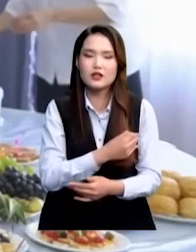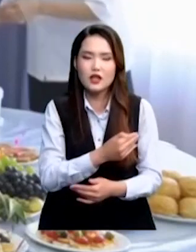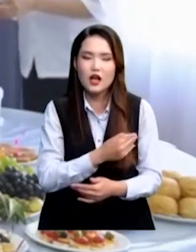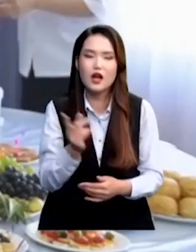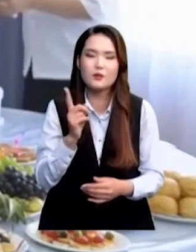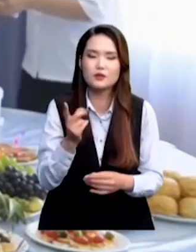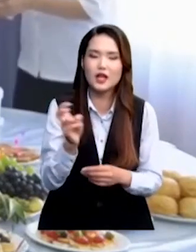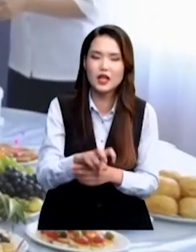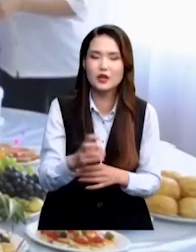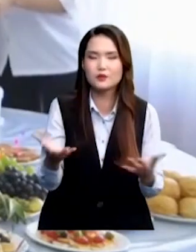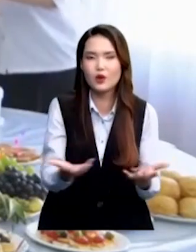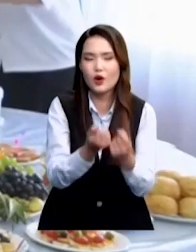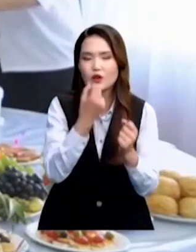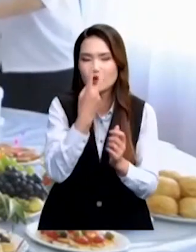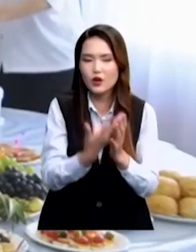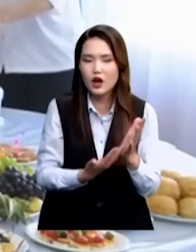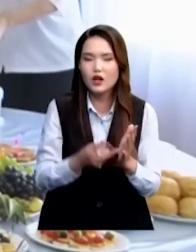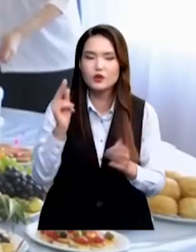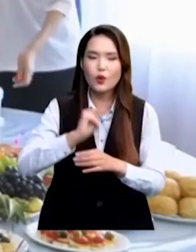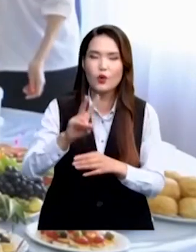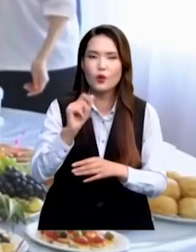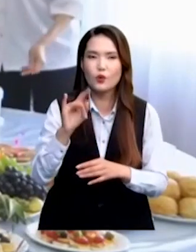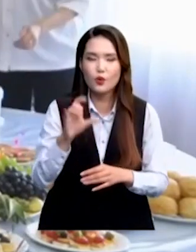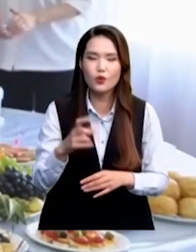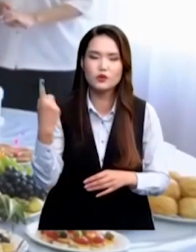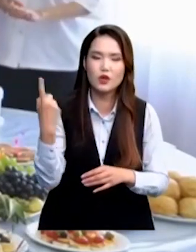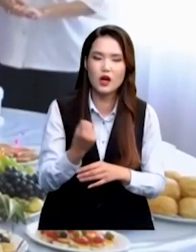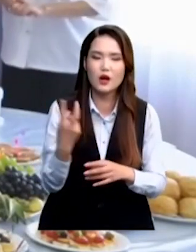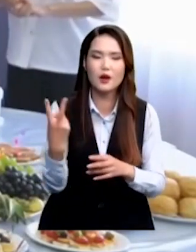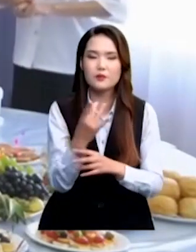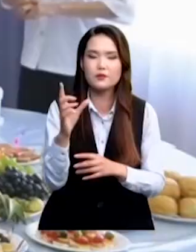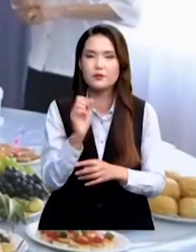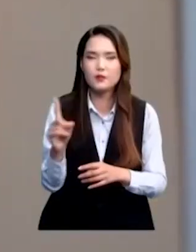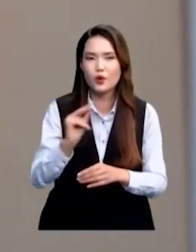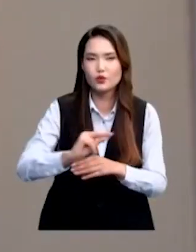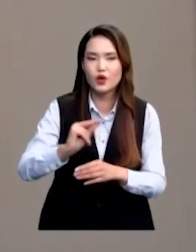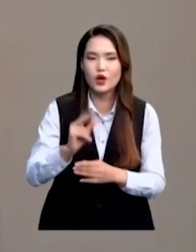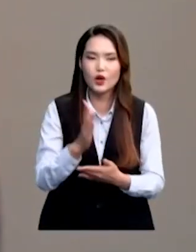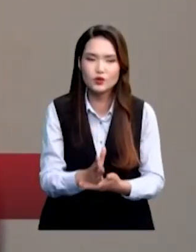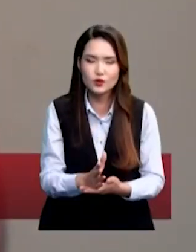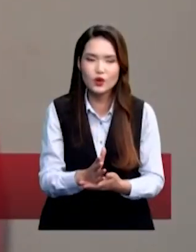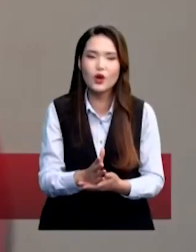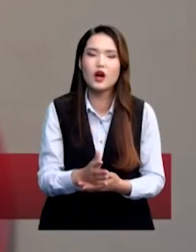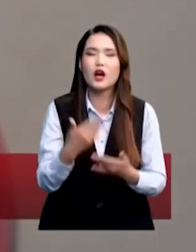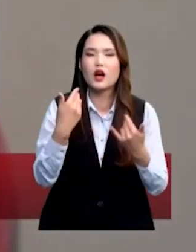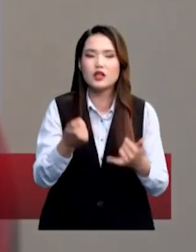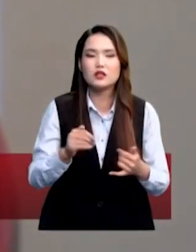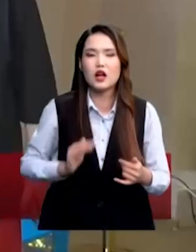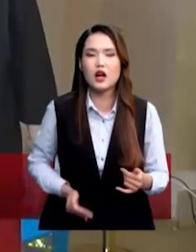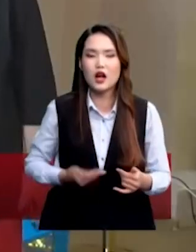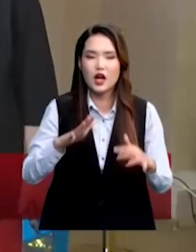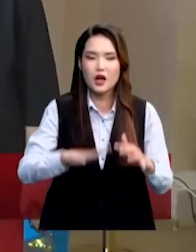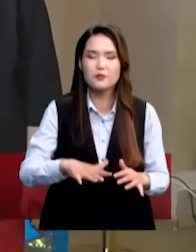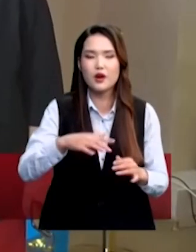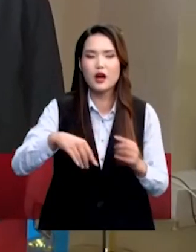отличие именно вот этого нового проекта? В том, что именно преподаватели из Карагандинского колледжа. Каминс Қазақстан компаниясы балаларды